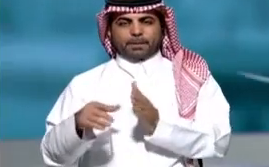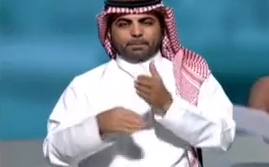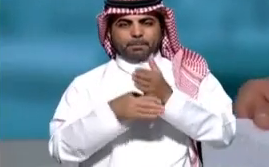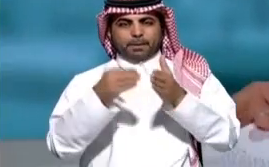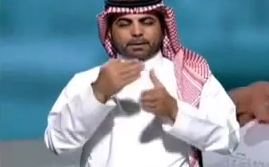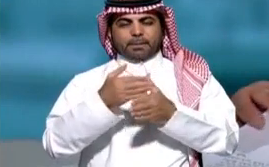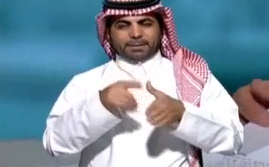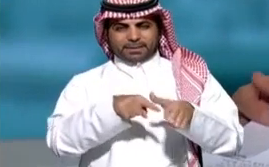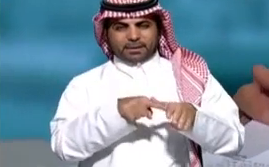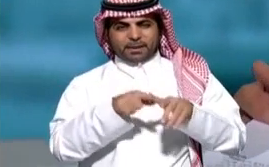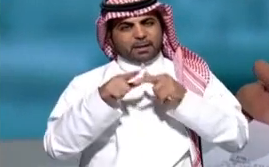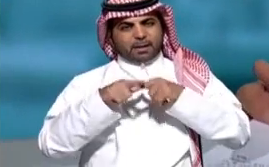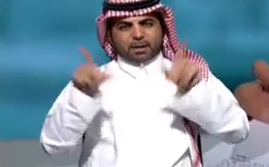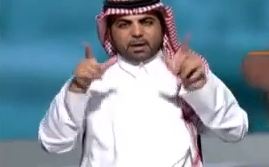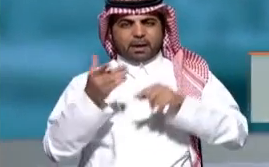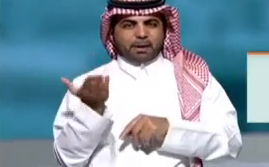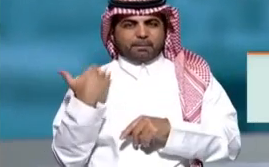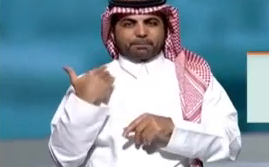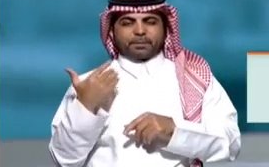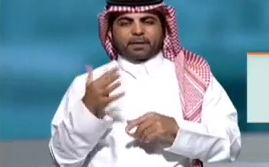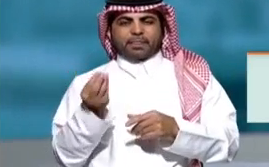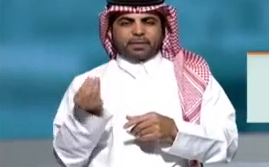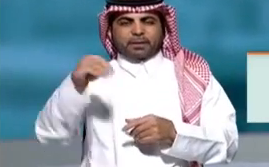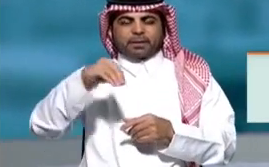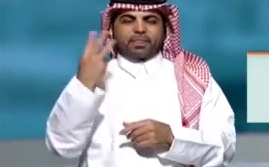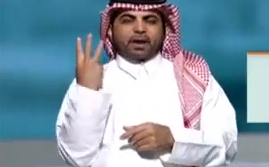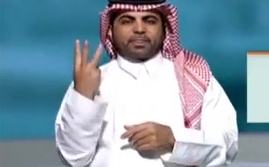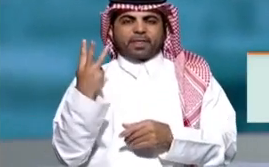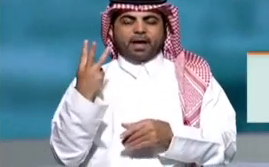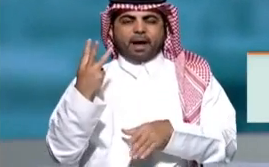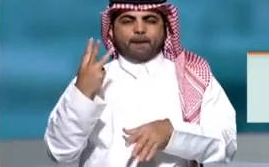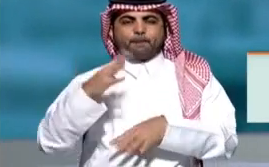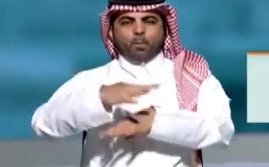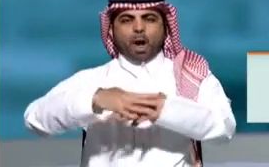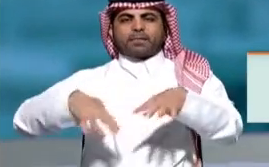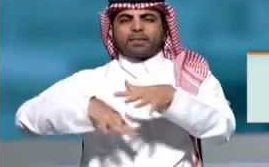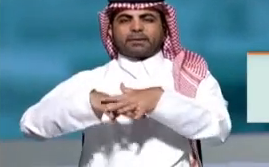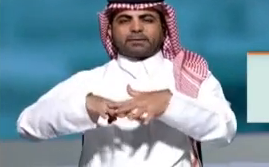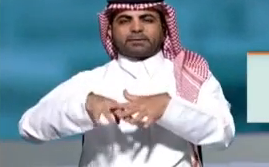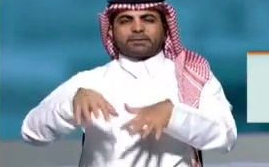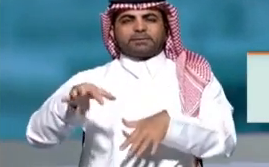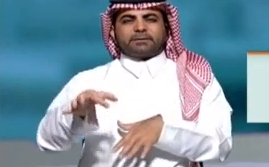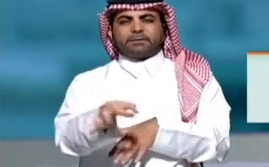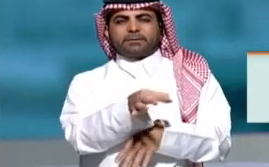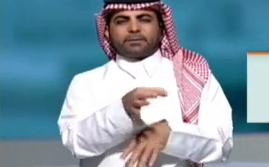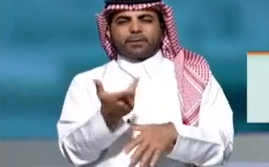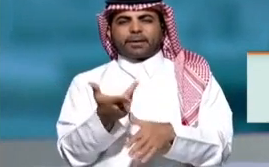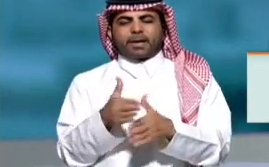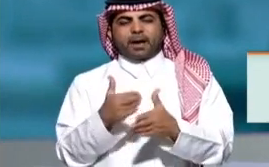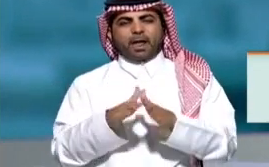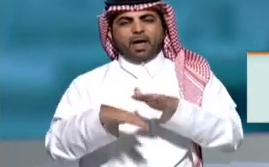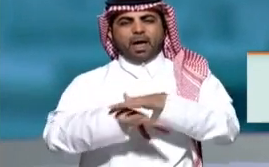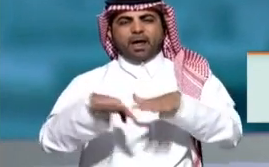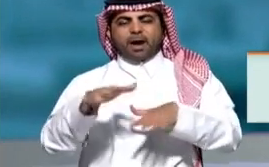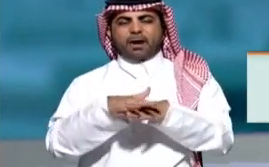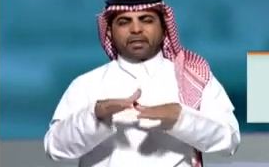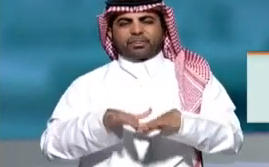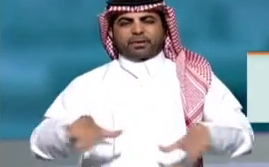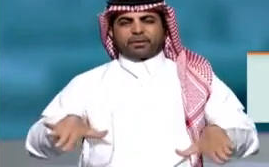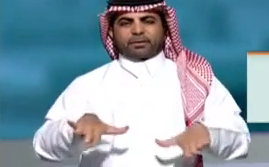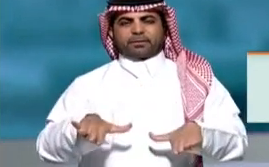وقد أعلن برنامج سكني عن إضافة 3 مخططات سكنية جديدة ضمن المخططات